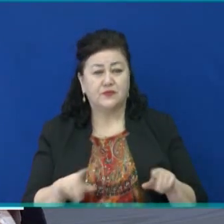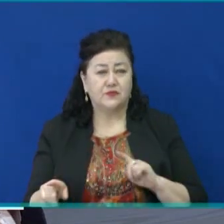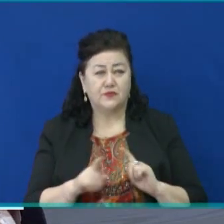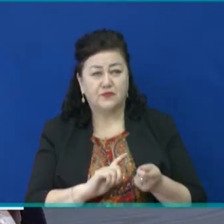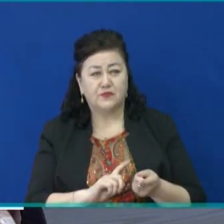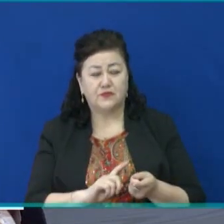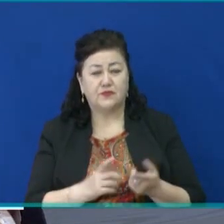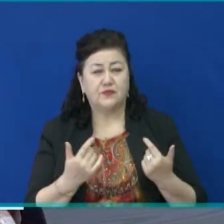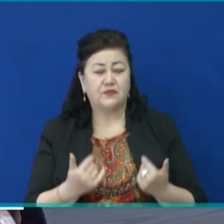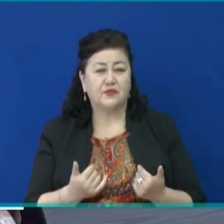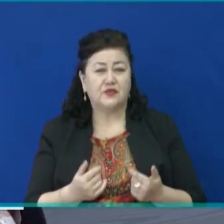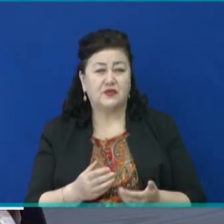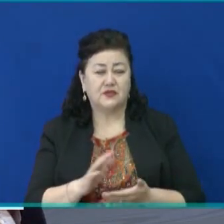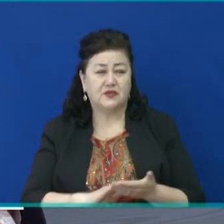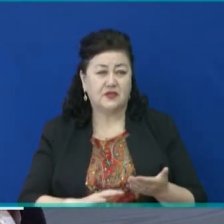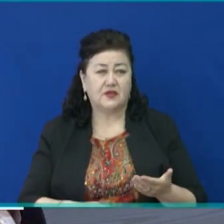инвестиций, которые мы сейчас подали